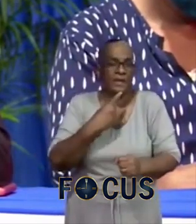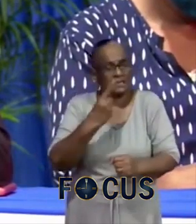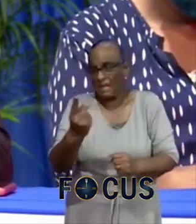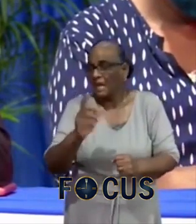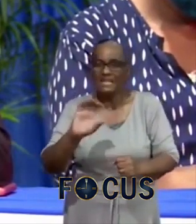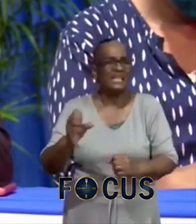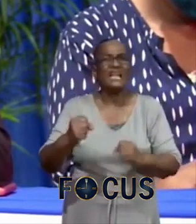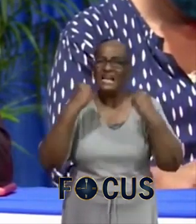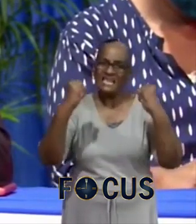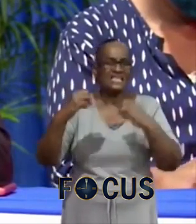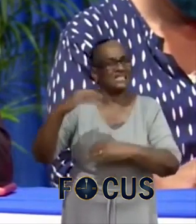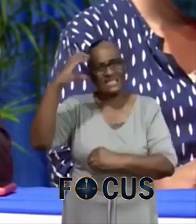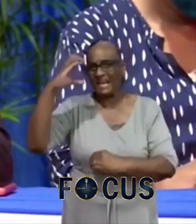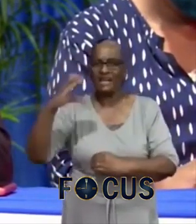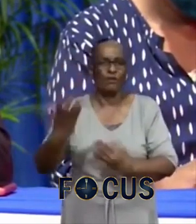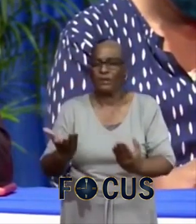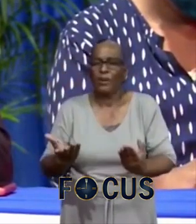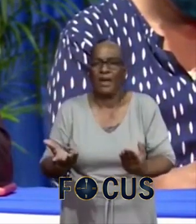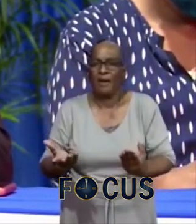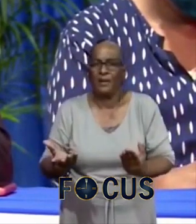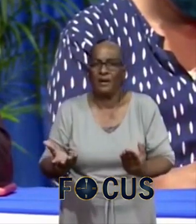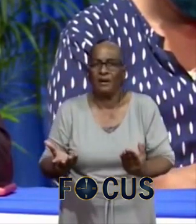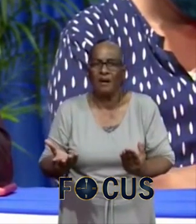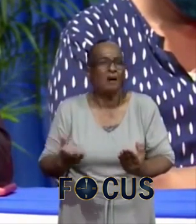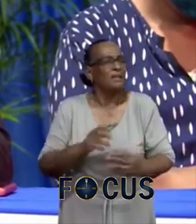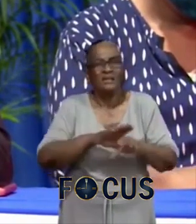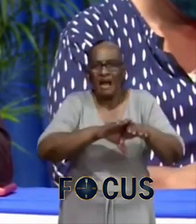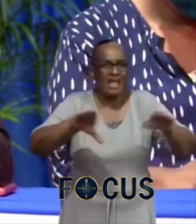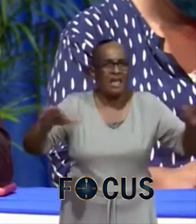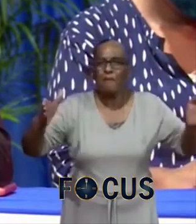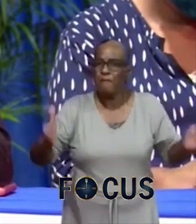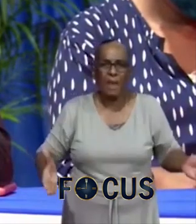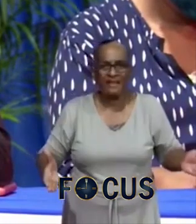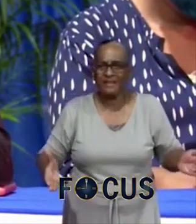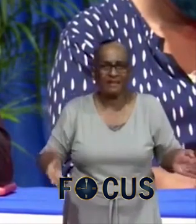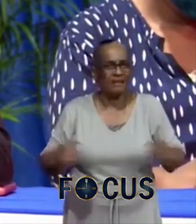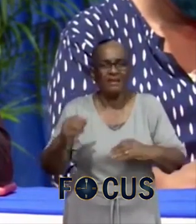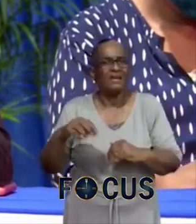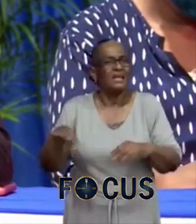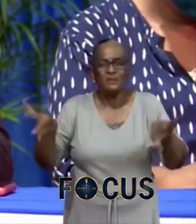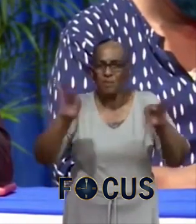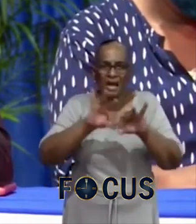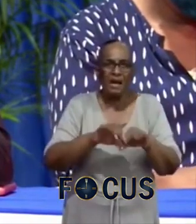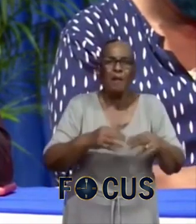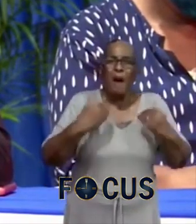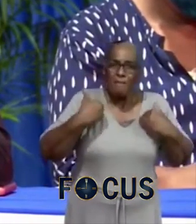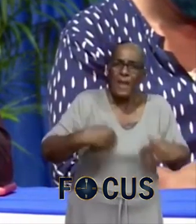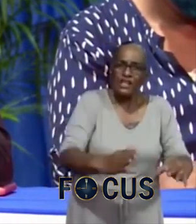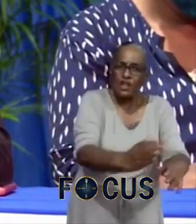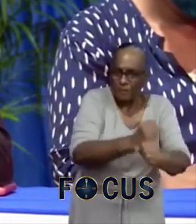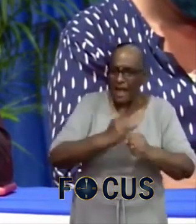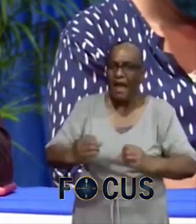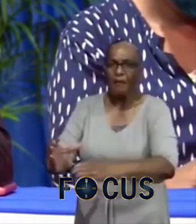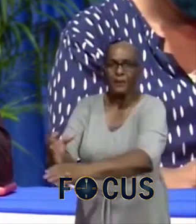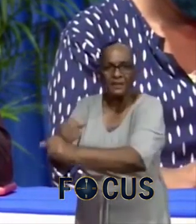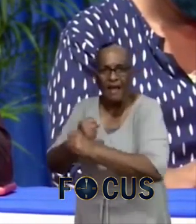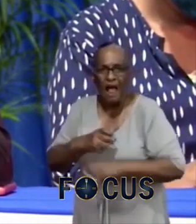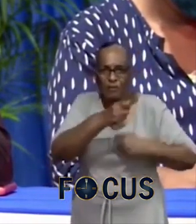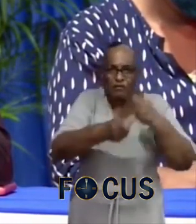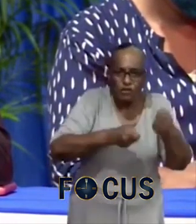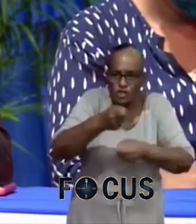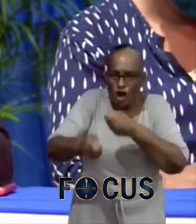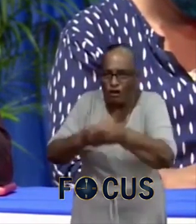alleen capaciteit van bedden. Men moet niet alleen kijken naar de bedden. Het is ook human resources, verplegend personeel, dat moet